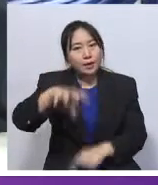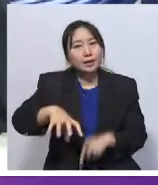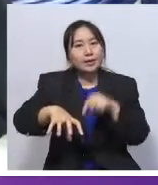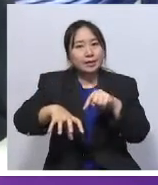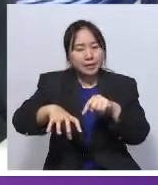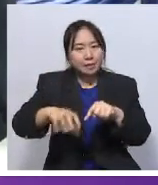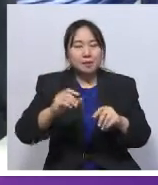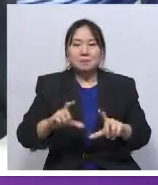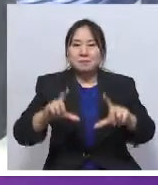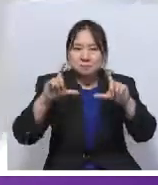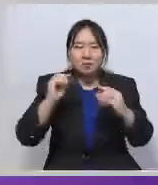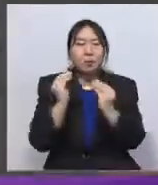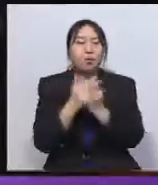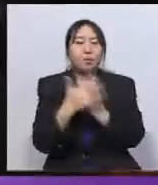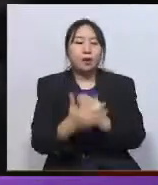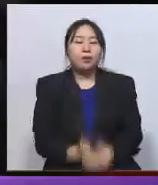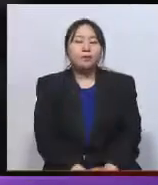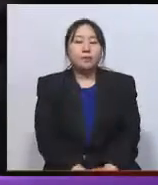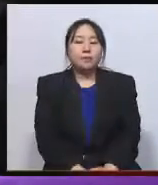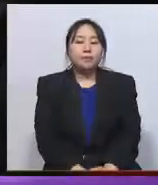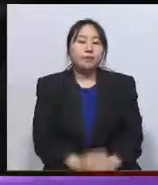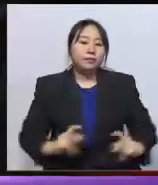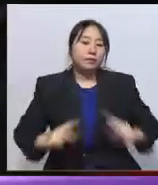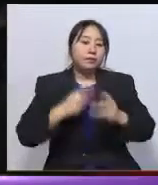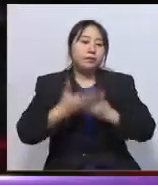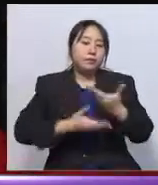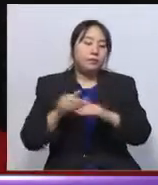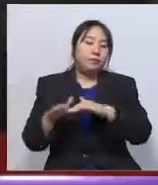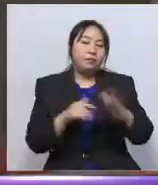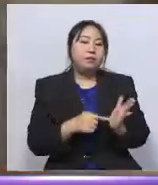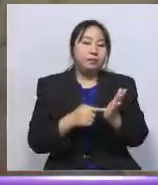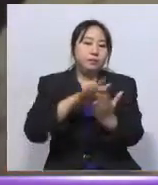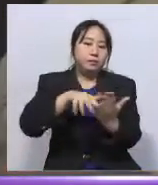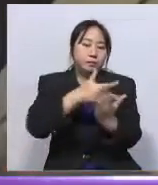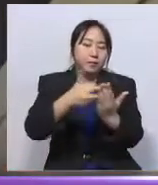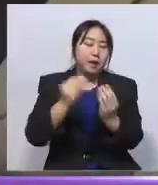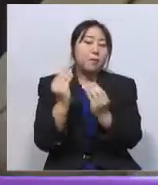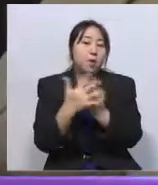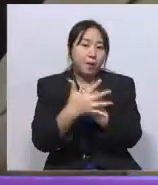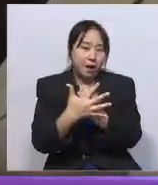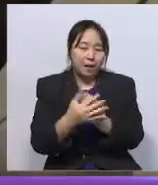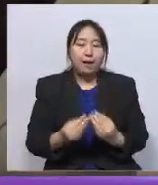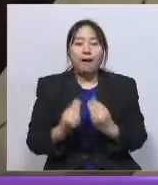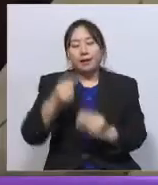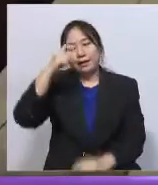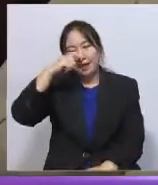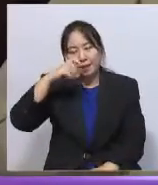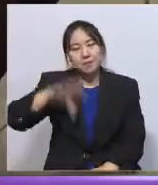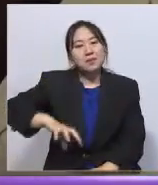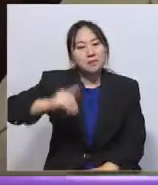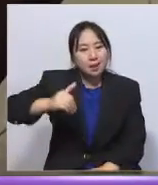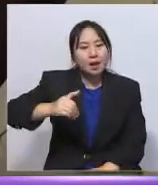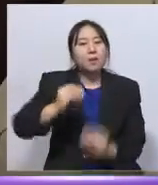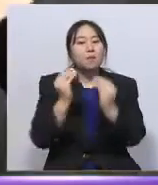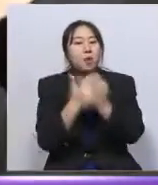หานครแห่งผลไม้ค่ะโดยกระทรวงพาณิชย์เตรียมเสนอยุทธศาสตร์ผลไม้ผลักดันให้ไทยเป็นเมืองด้านการค้าผลไม้เมือง